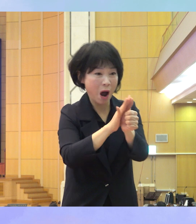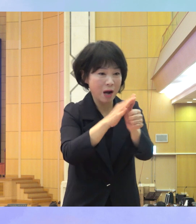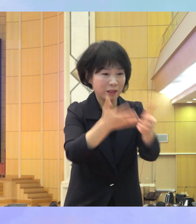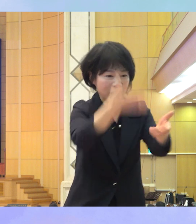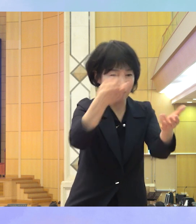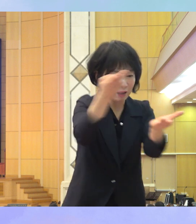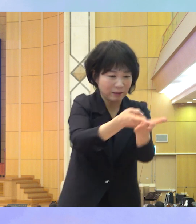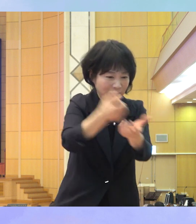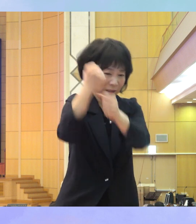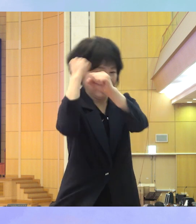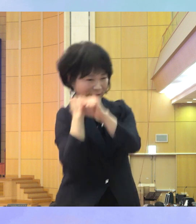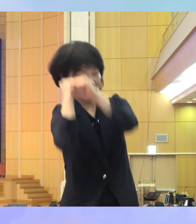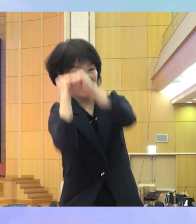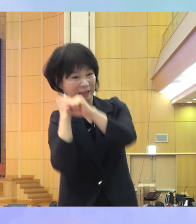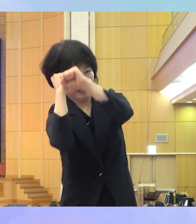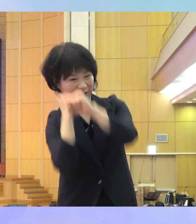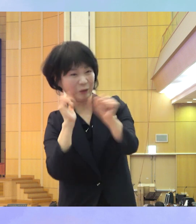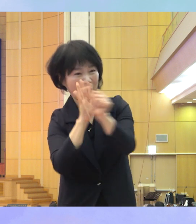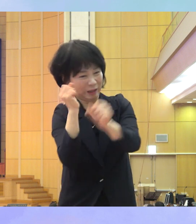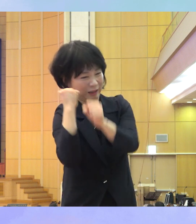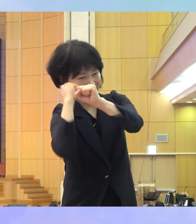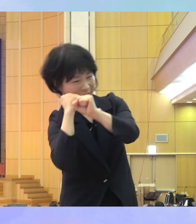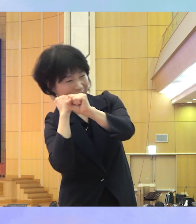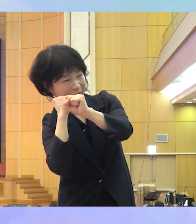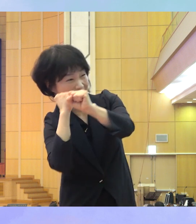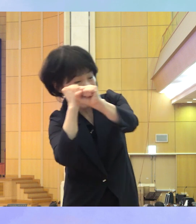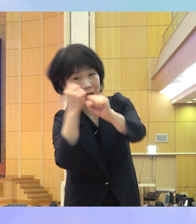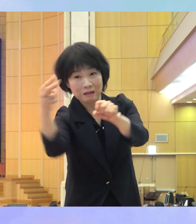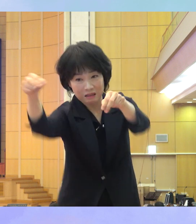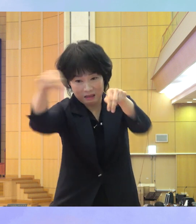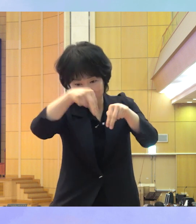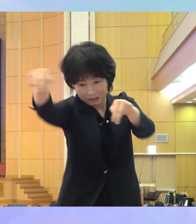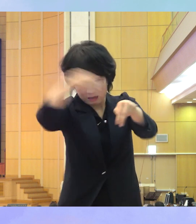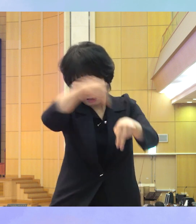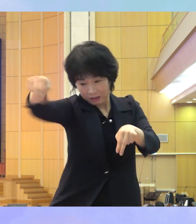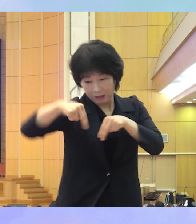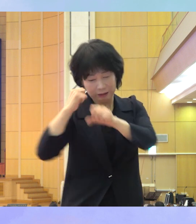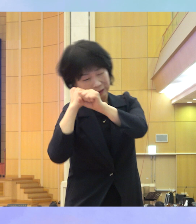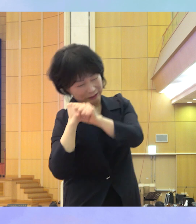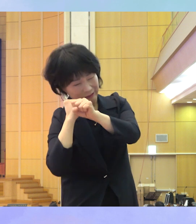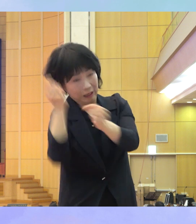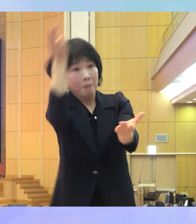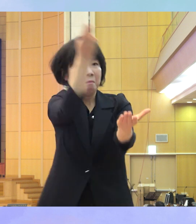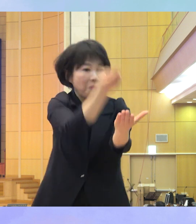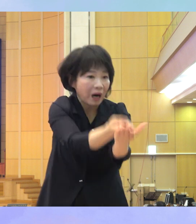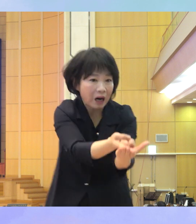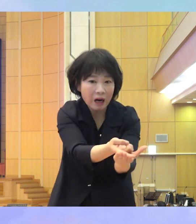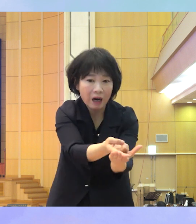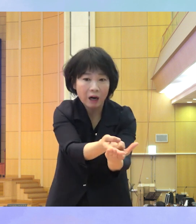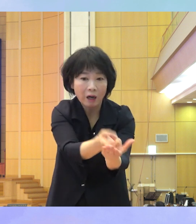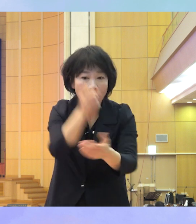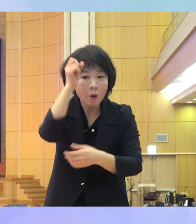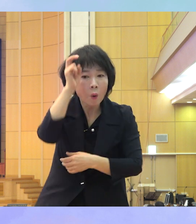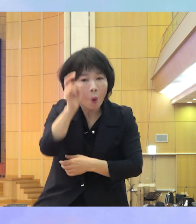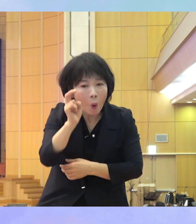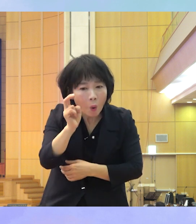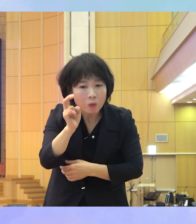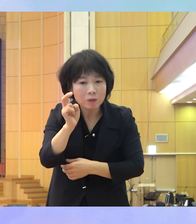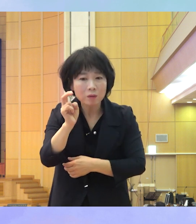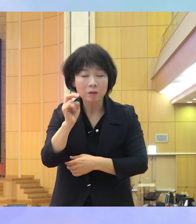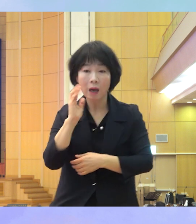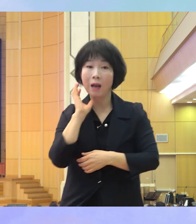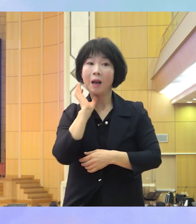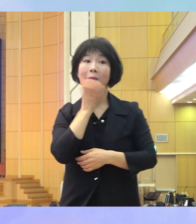들것에 메고 거리에 나가 침대와 요 위에 누이고, 혹